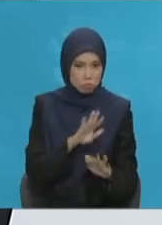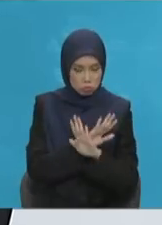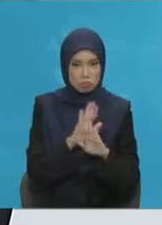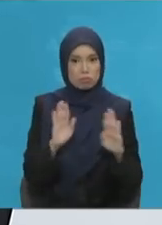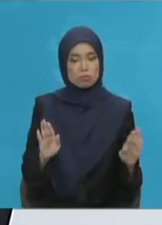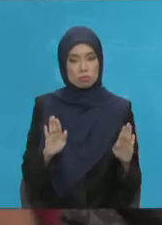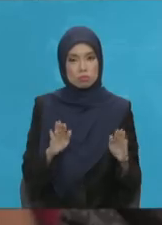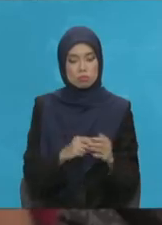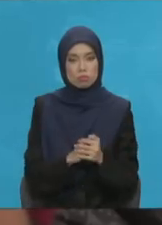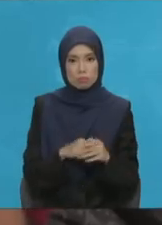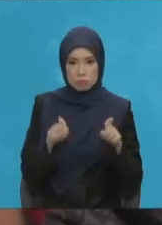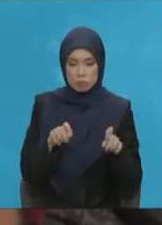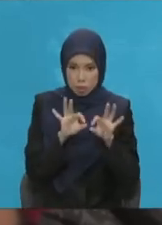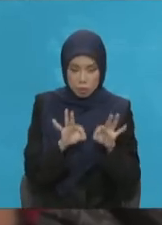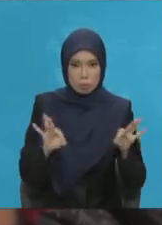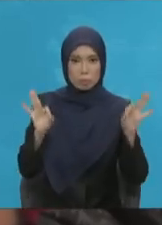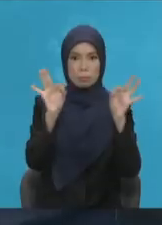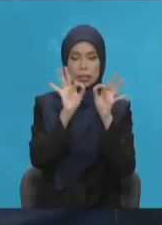tidaklah wajar